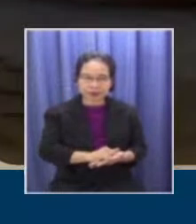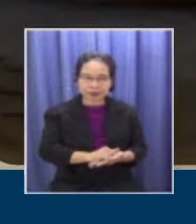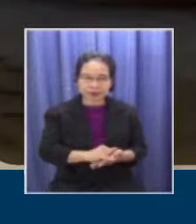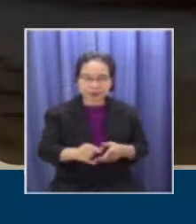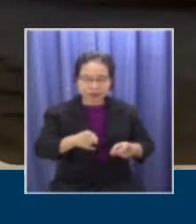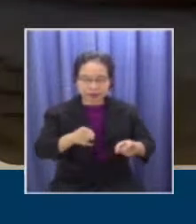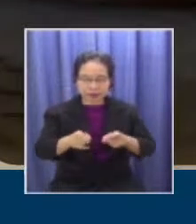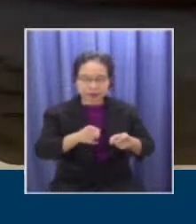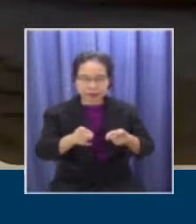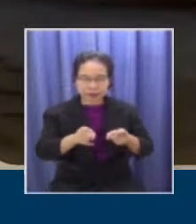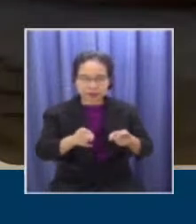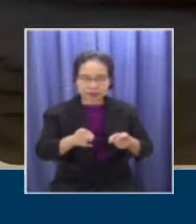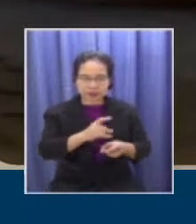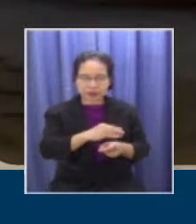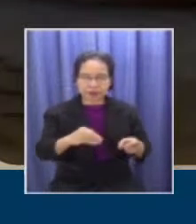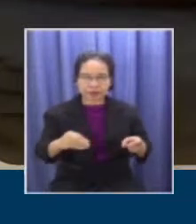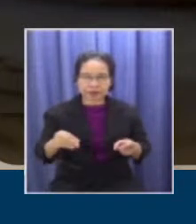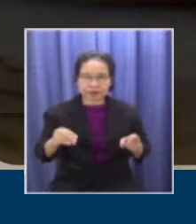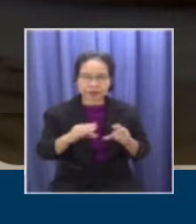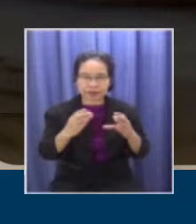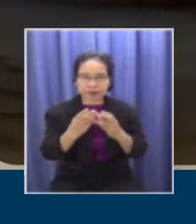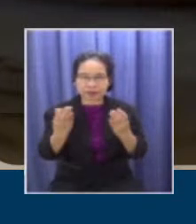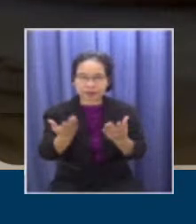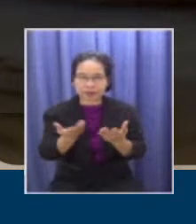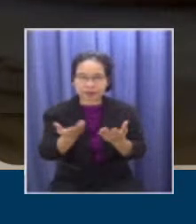na awanum na ahomane nso wɔ